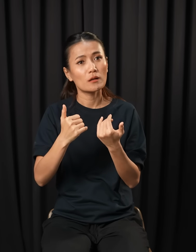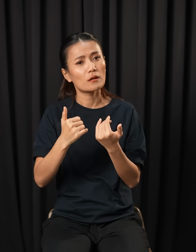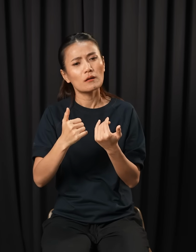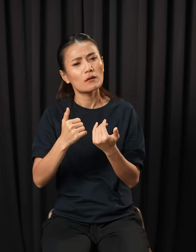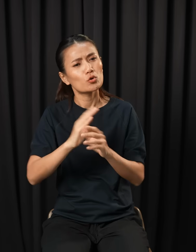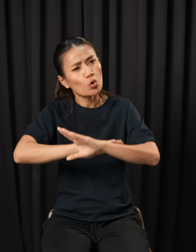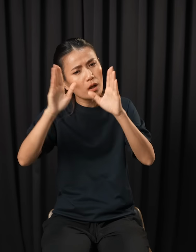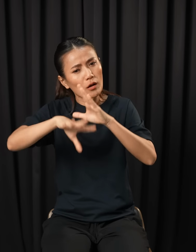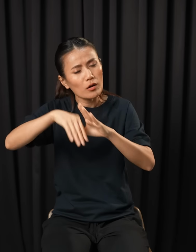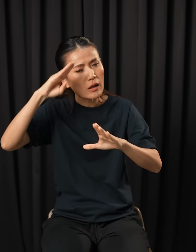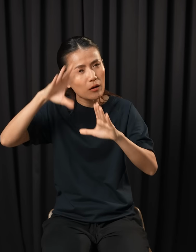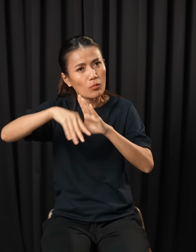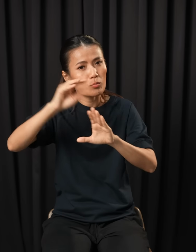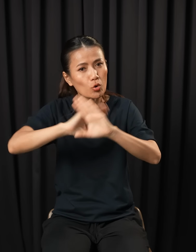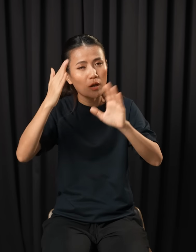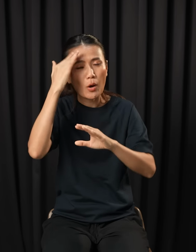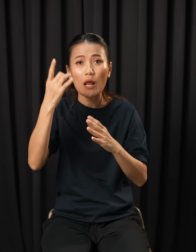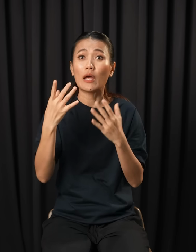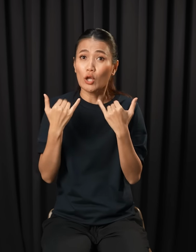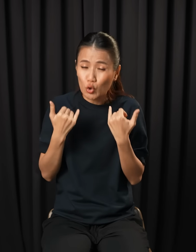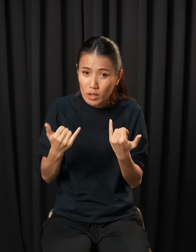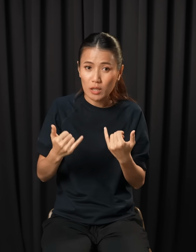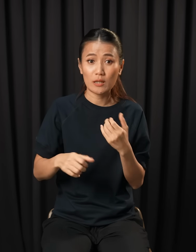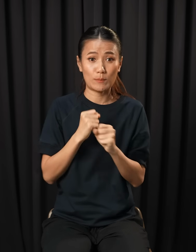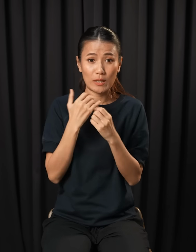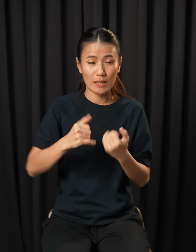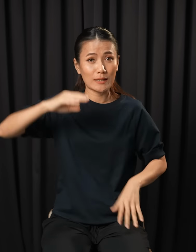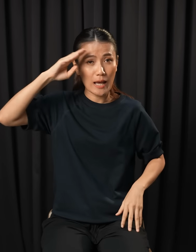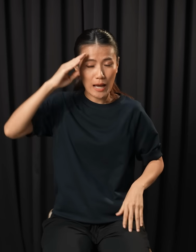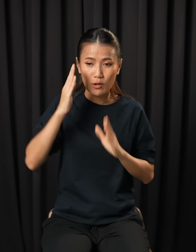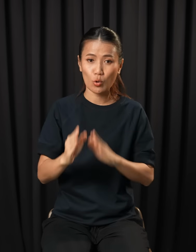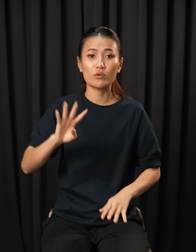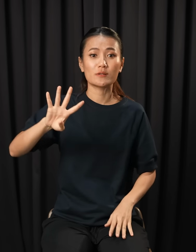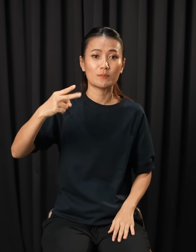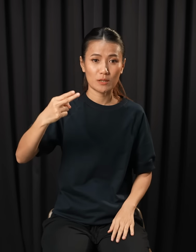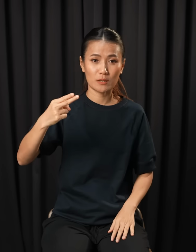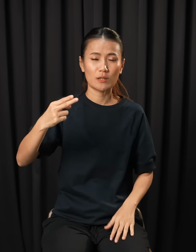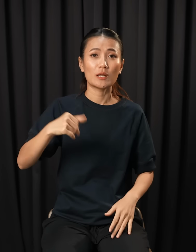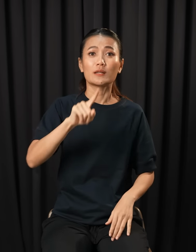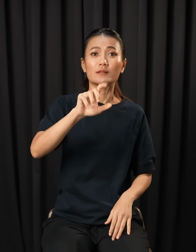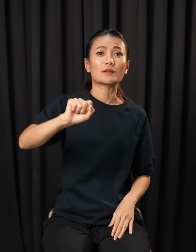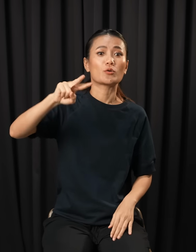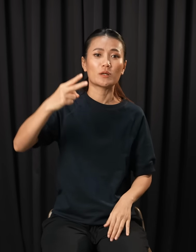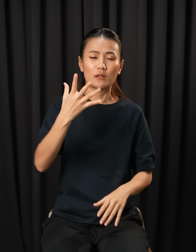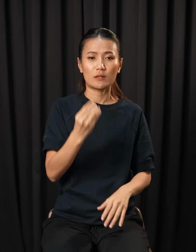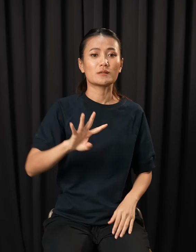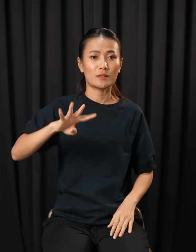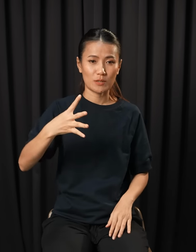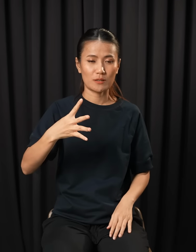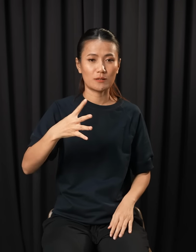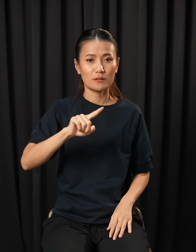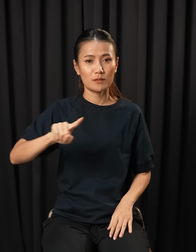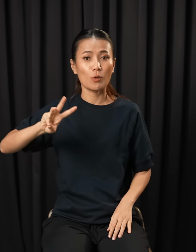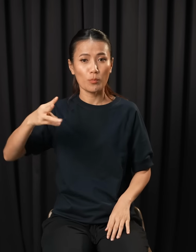าอยู่ในบางคนเลื่อนไปเรื่อยๆ คราวนี้ถ้าเกิดเราเลิกเลยจะเกิดอะไรขึ้น ก็มีทหารอยู่ 40,000 ตอนนี้เพราะว่าสมัครใจตอนปีนี้ผมเช็คล่า